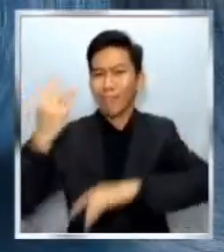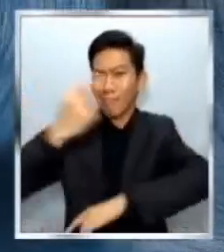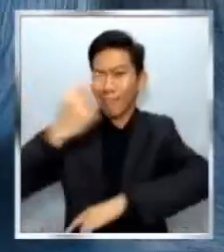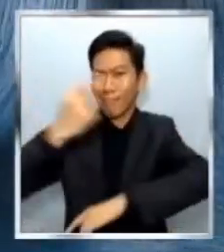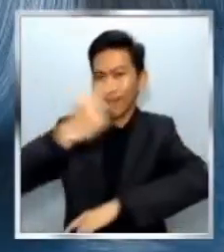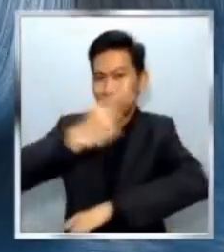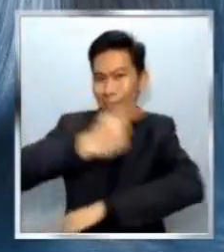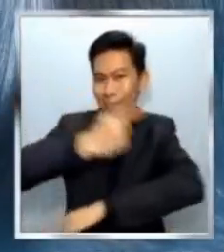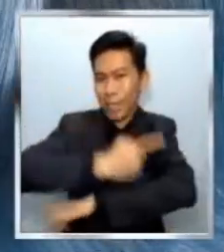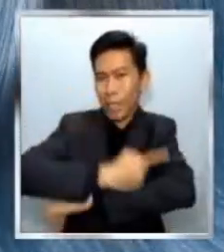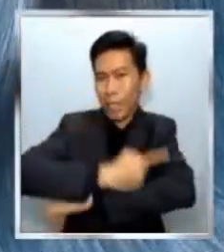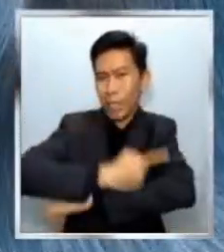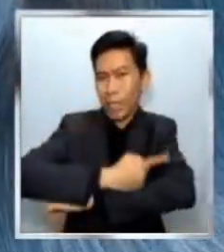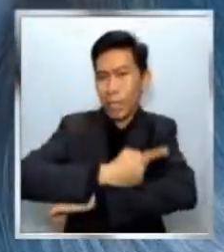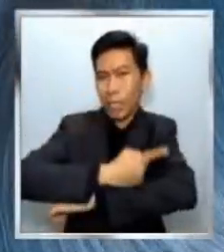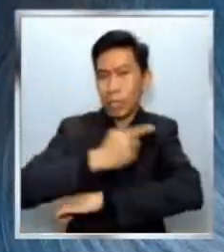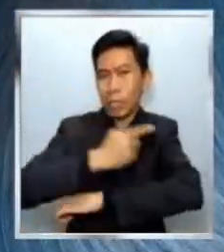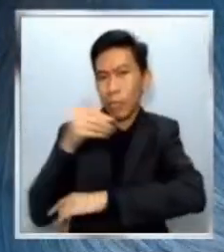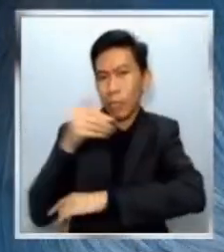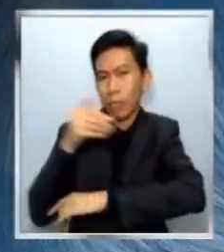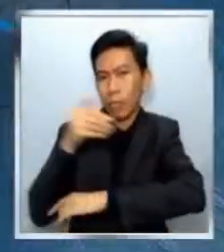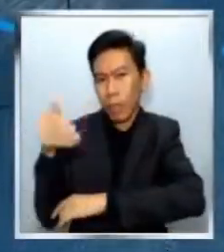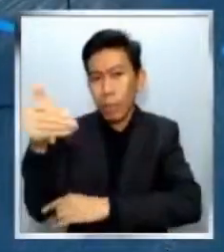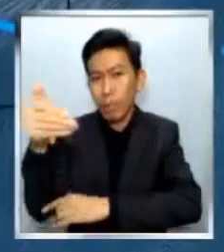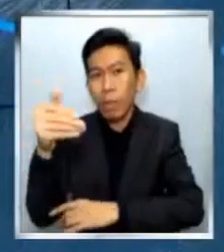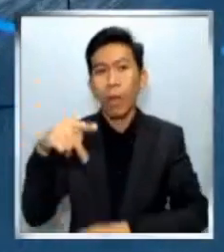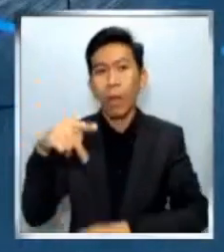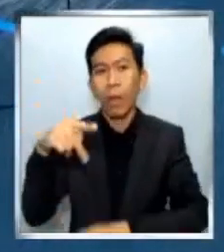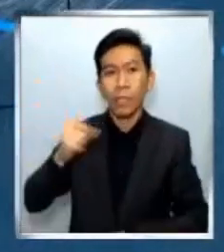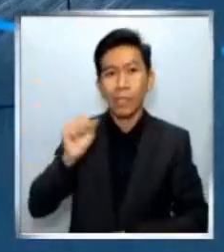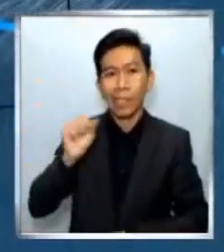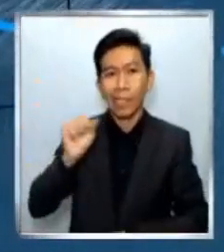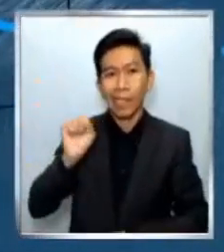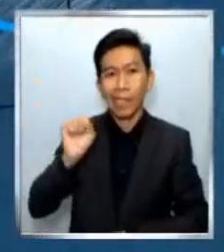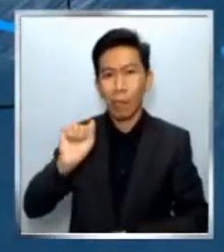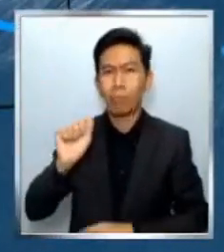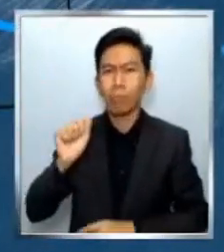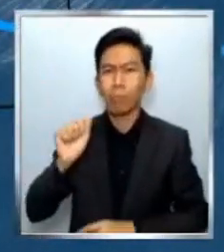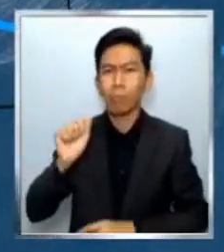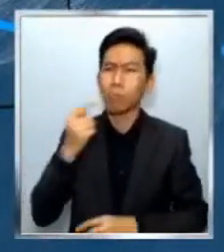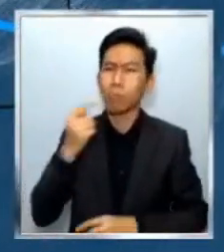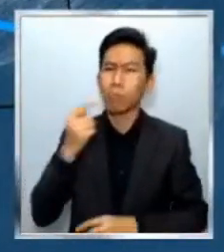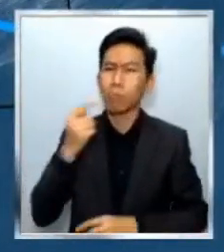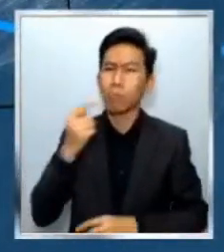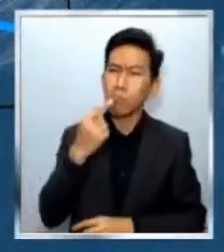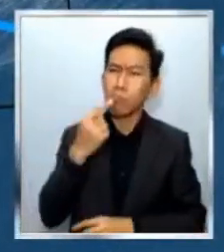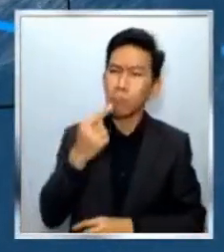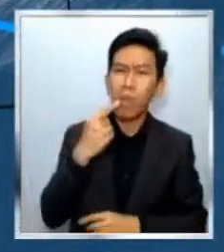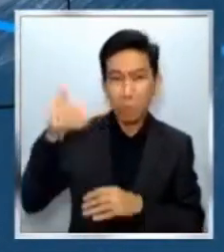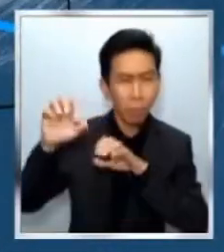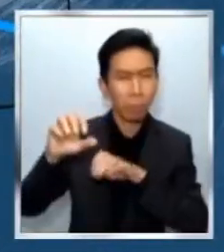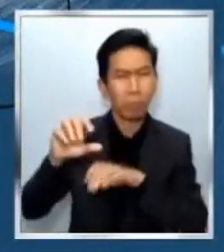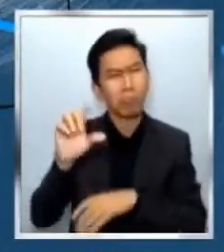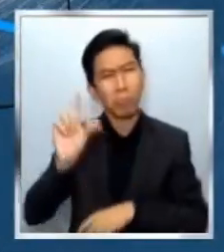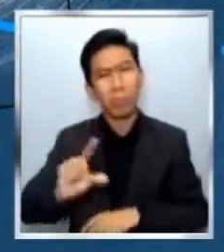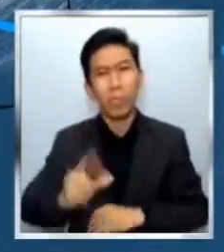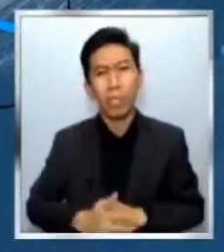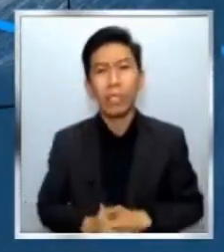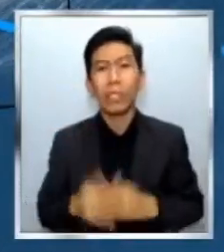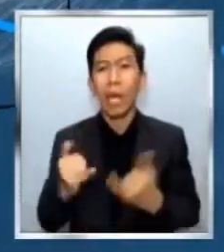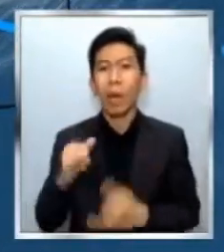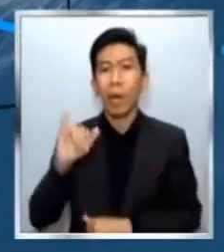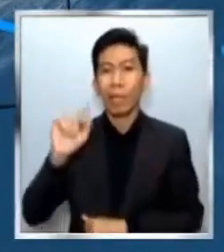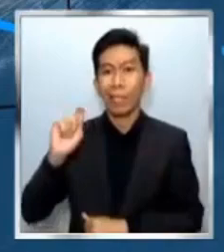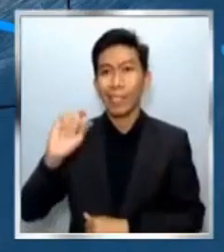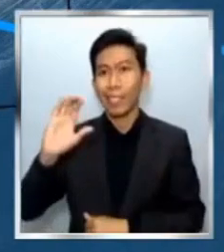ang tsansa nitong maging bagyo. Sa ngayon, Intertropical Convergence Zone o ITCZ ang umiiral at magpapaulan sa